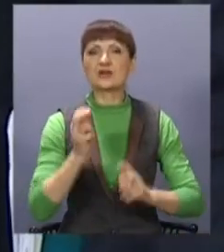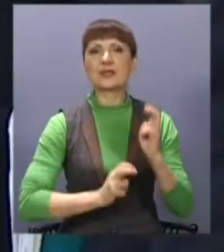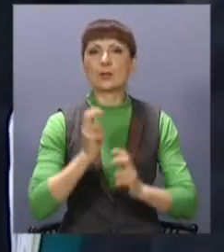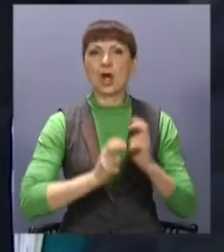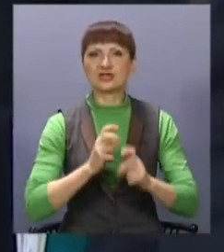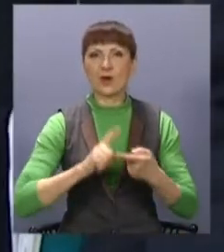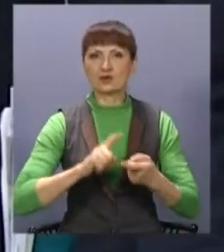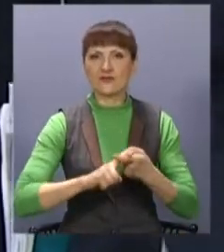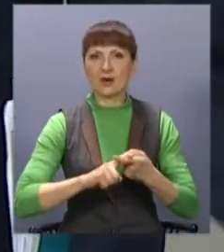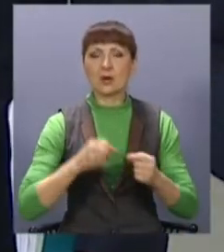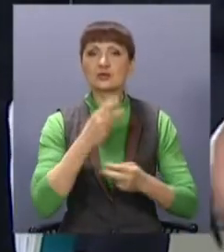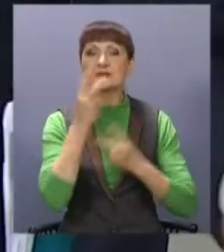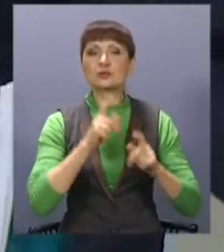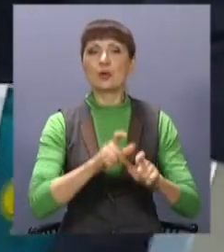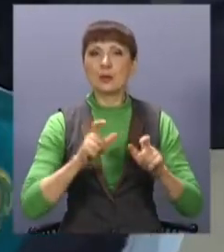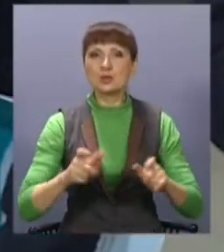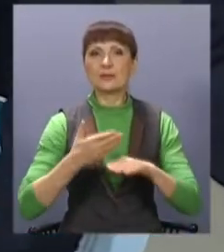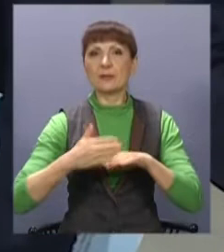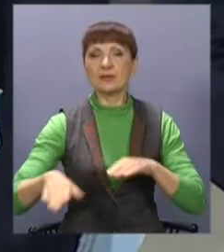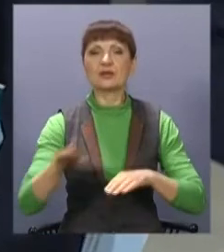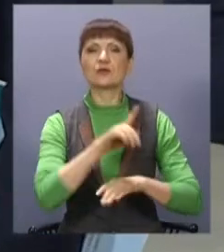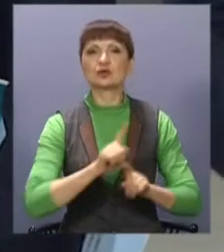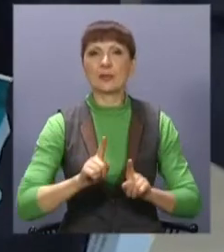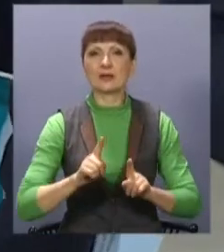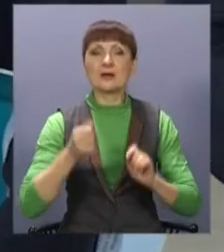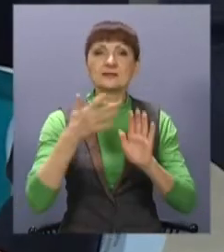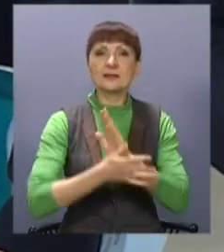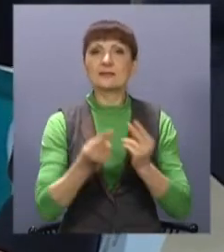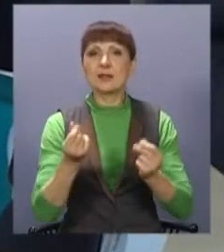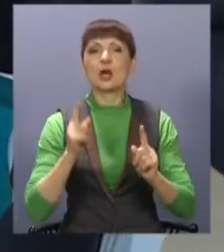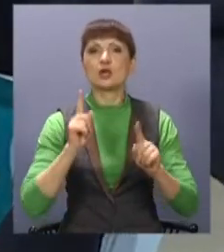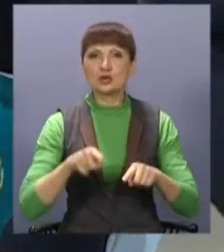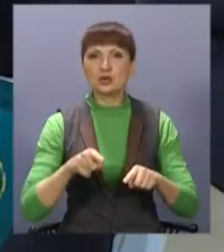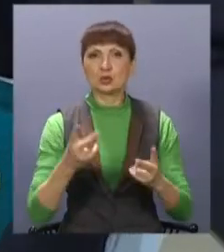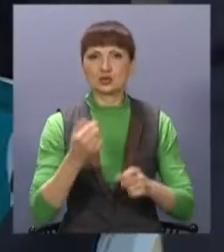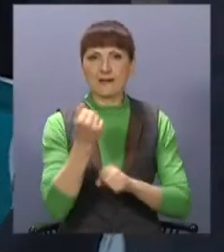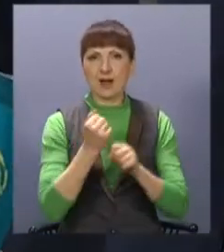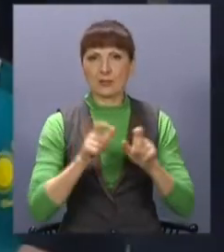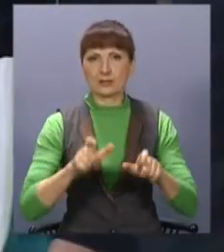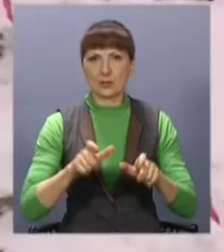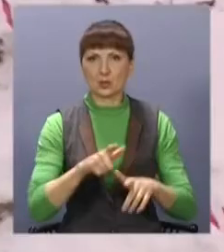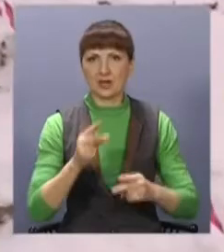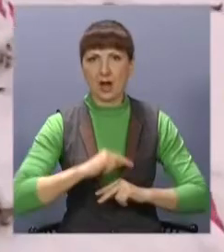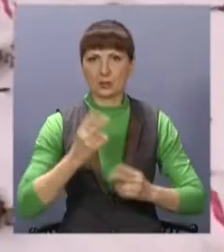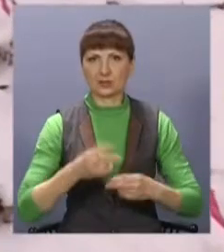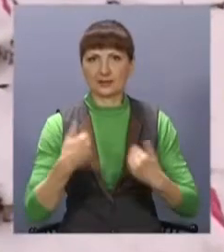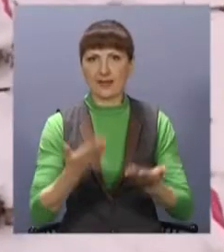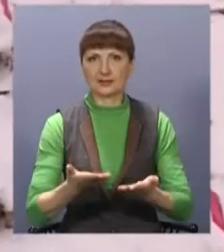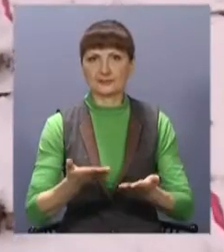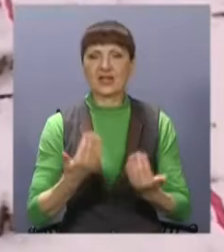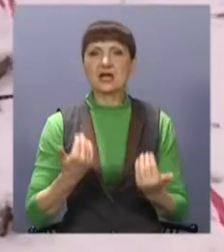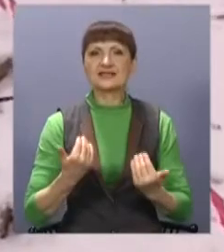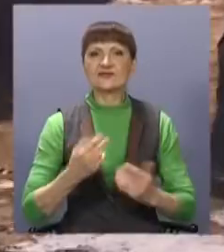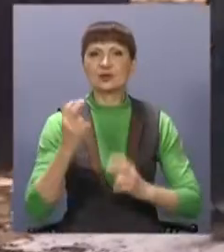есть надо посмотреть, чтобы люди, помимо того, чтобы они могли тратить деньги, покупать, но нужно рабочие места создавать. На